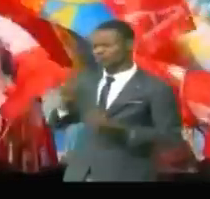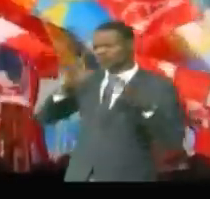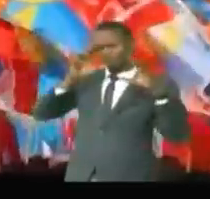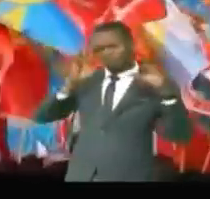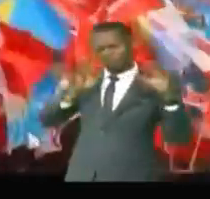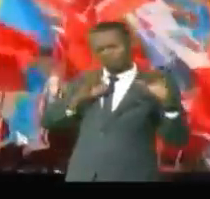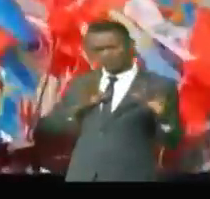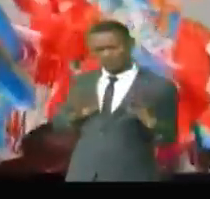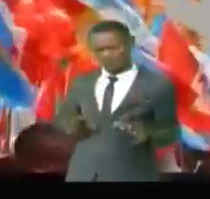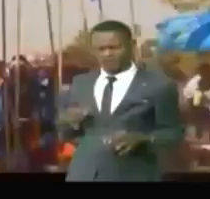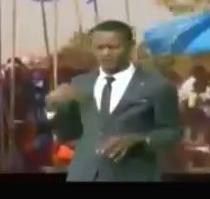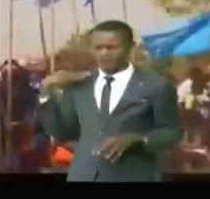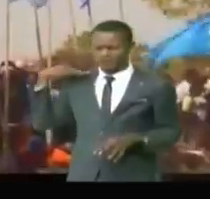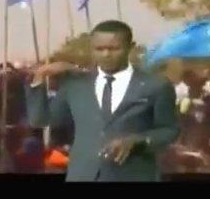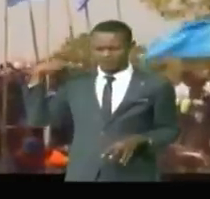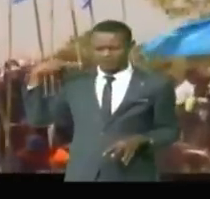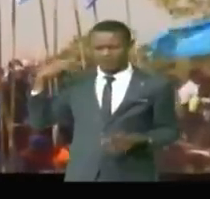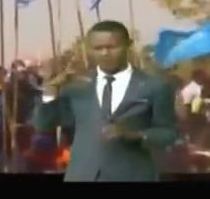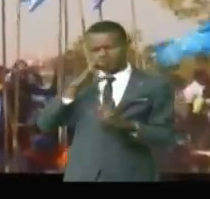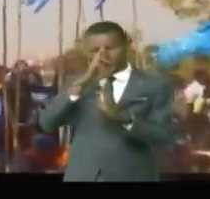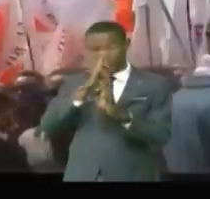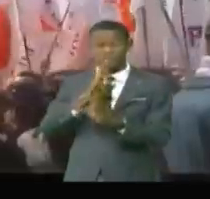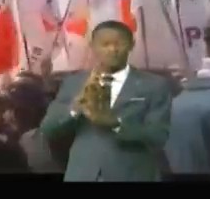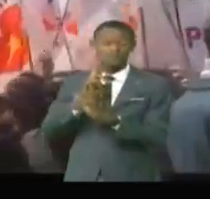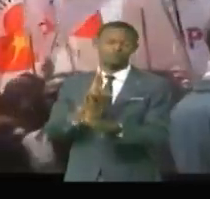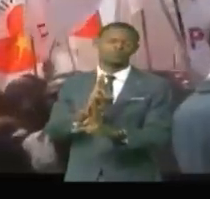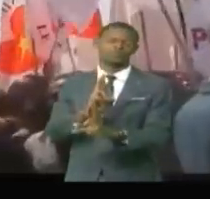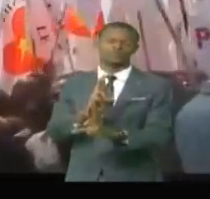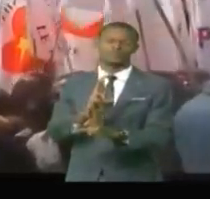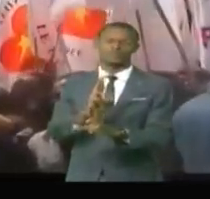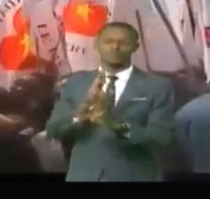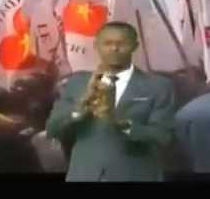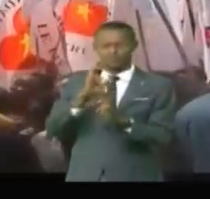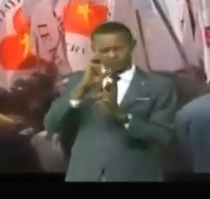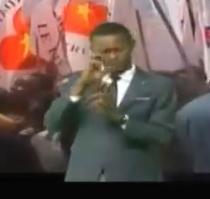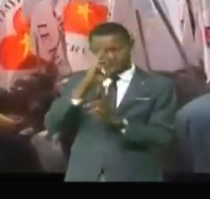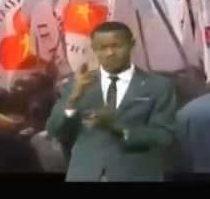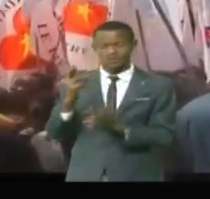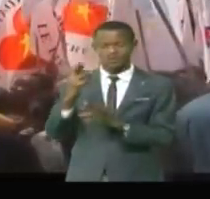discours déplacé, sans discours de haine, sans un discours tribal.